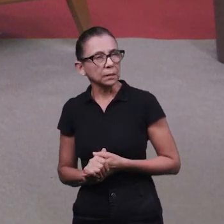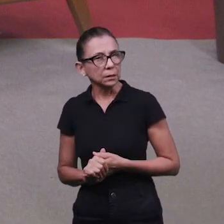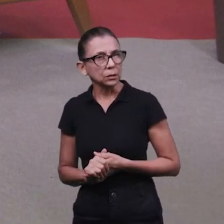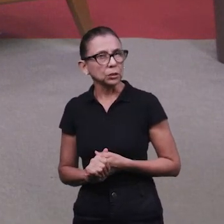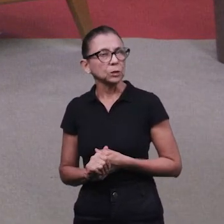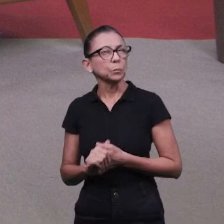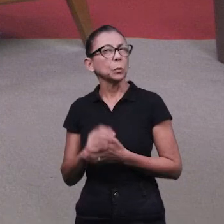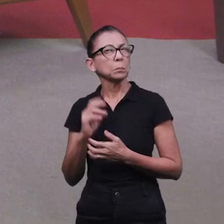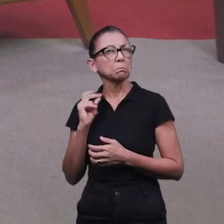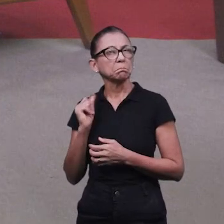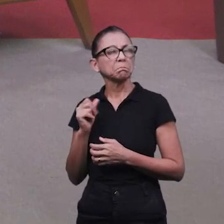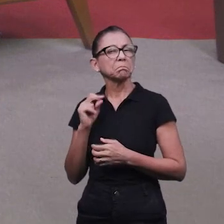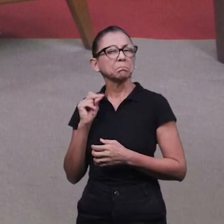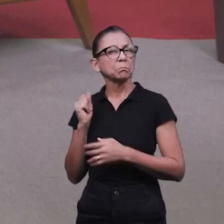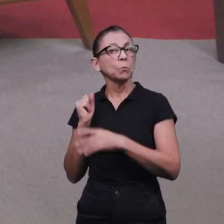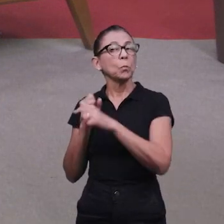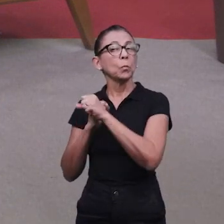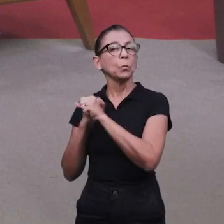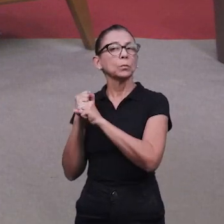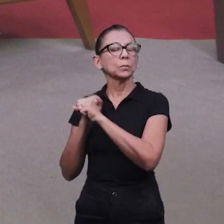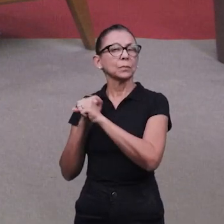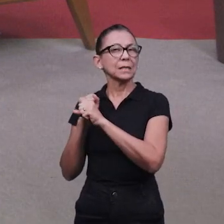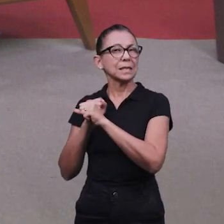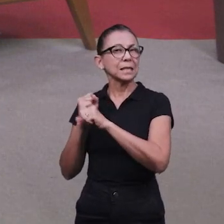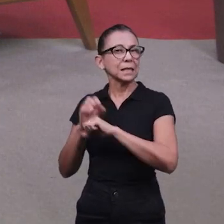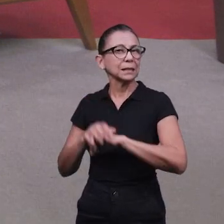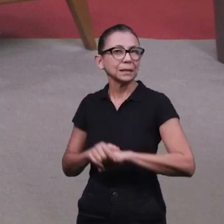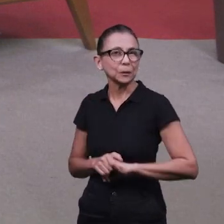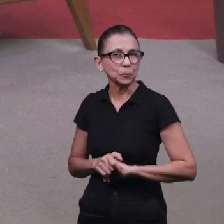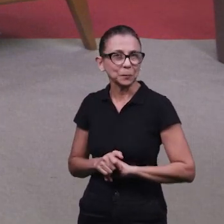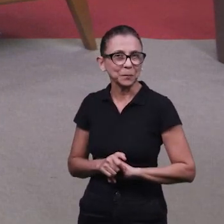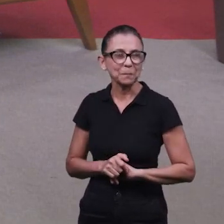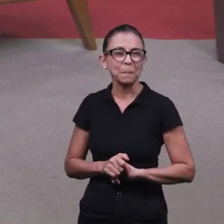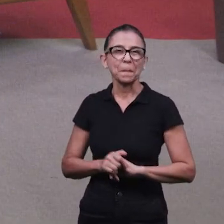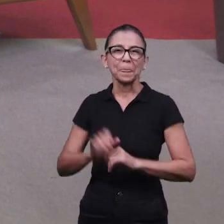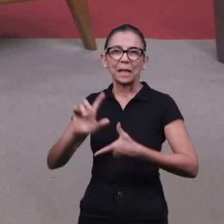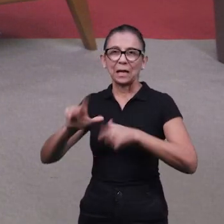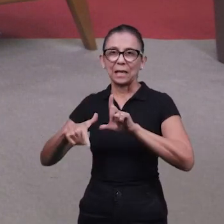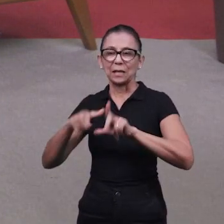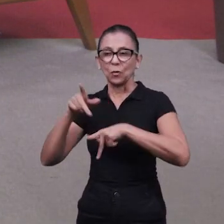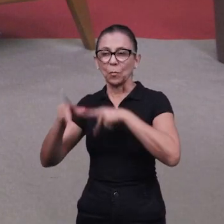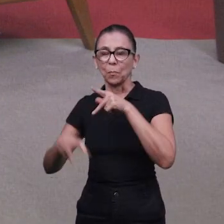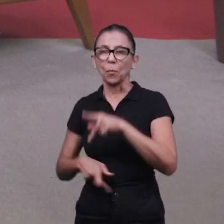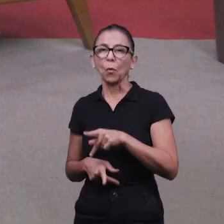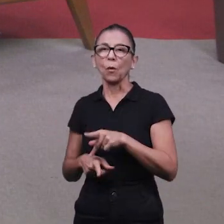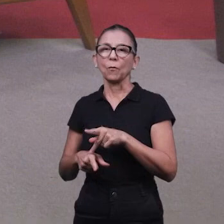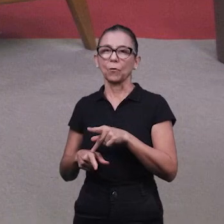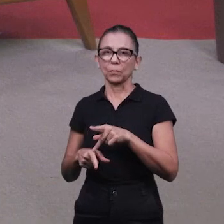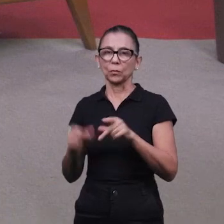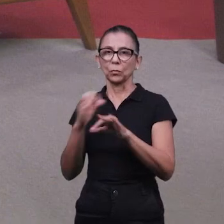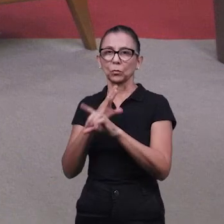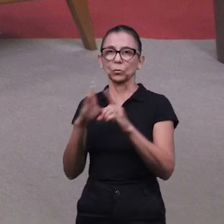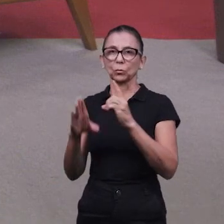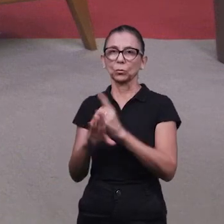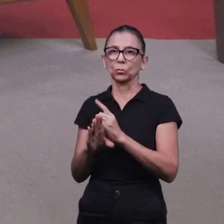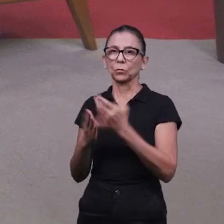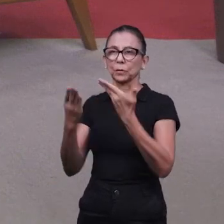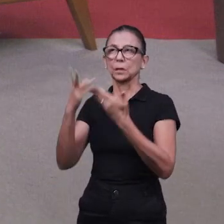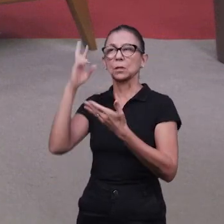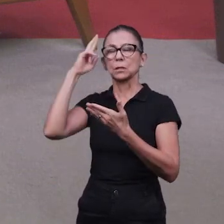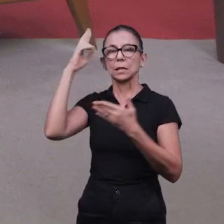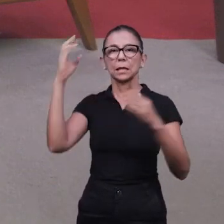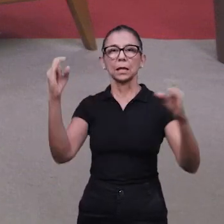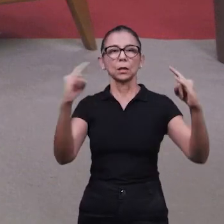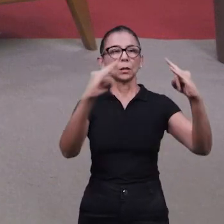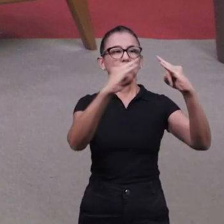parce que pendant beaucoup d'années, le peuple adorait dans une tente qui était le tabernacle, qui a eu